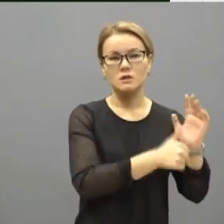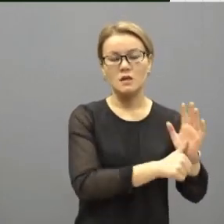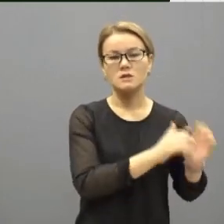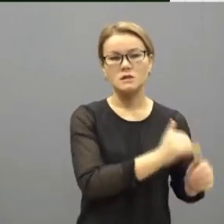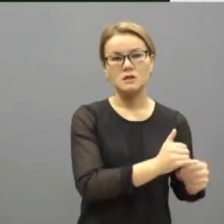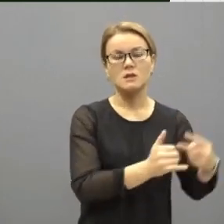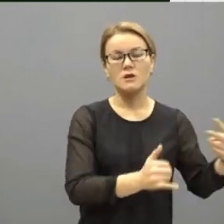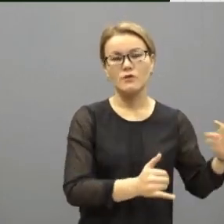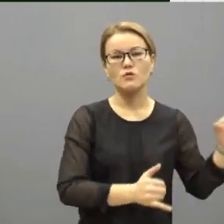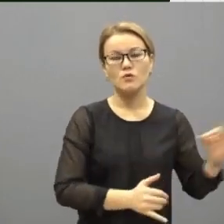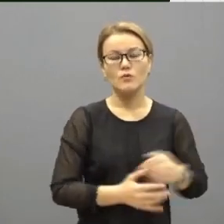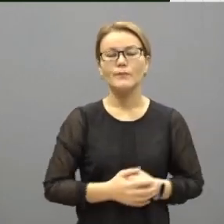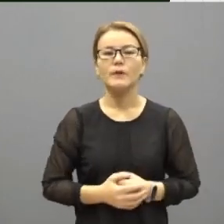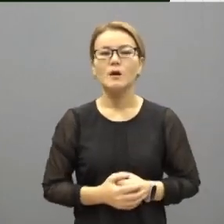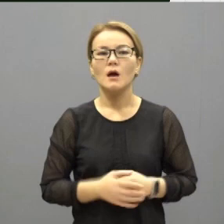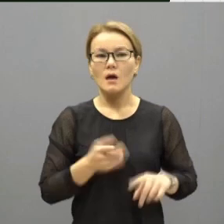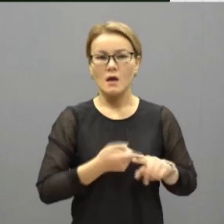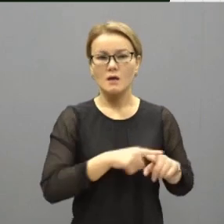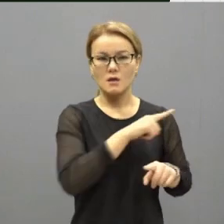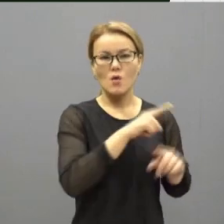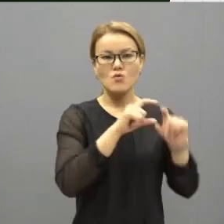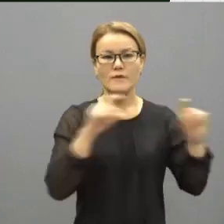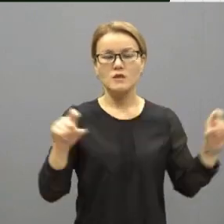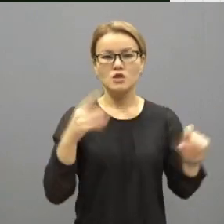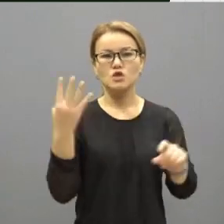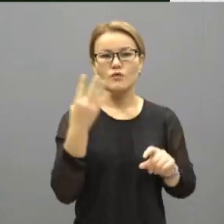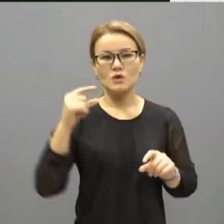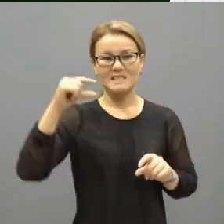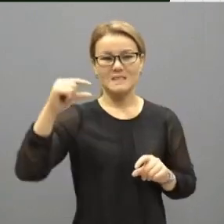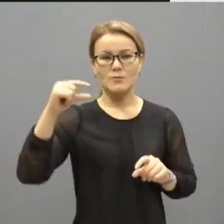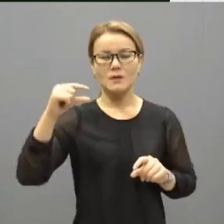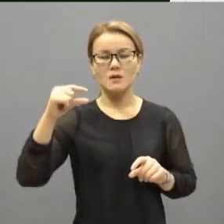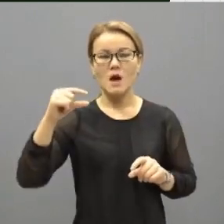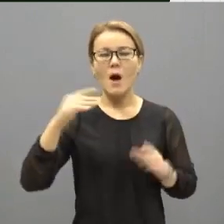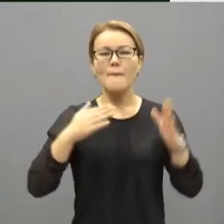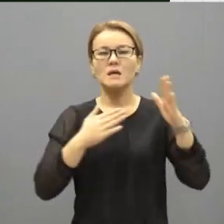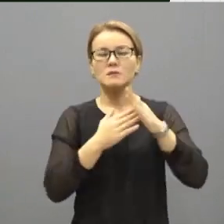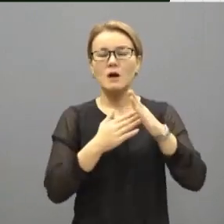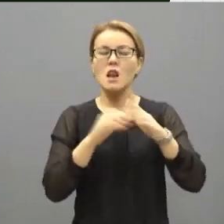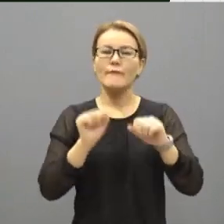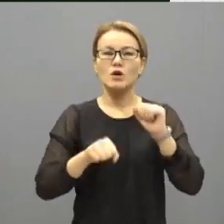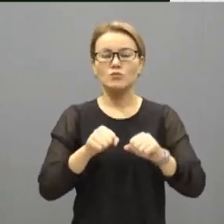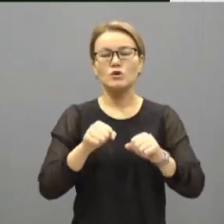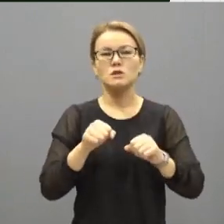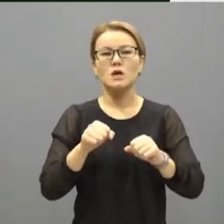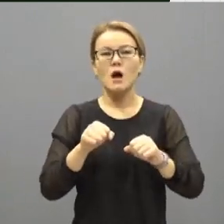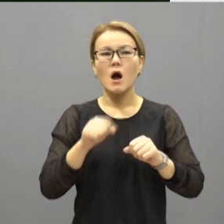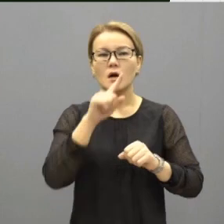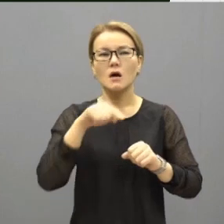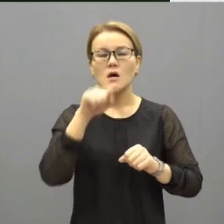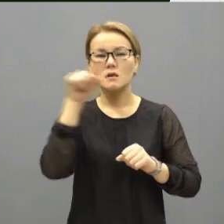равно 0. Данное уравнение четвертой степени, максимально возможное количество